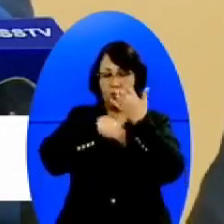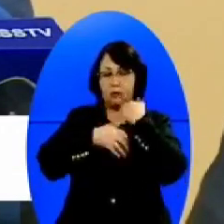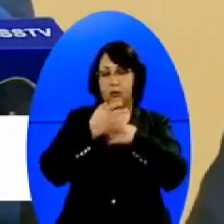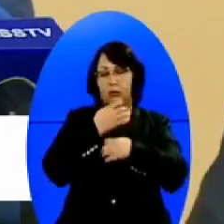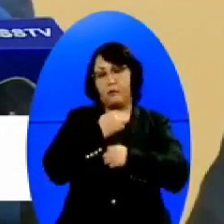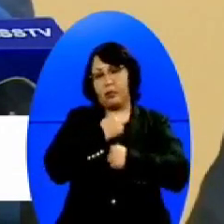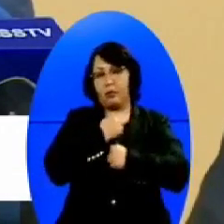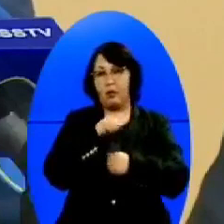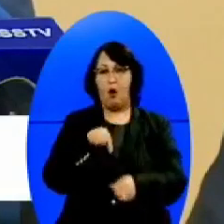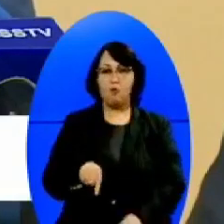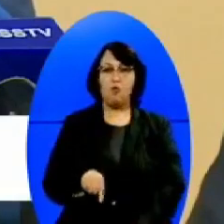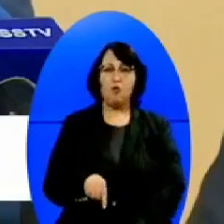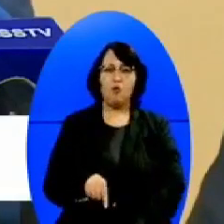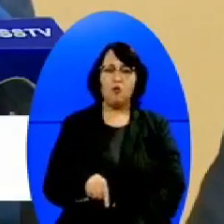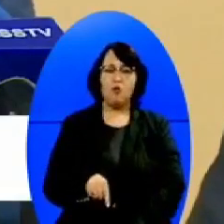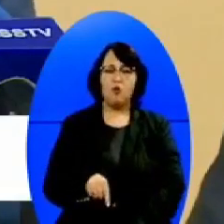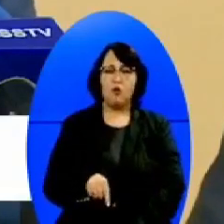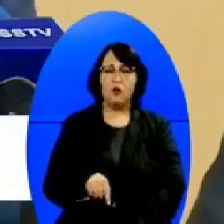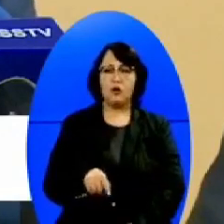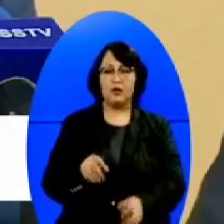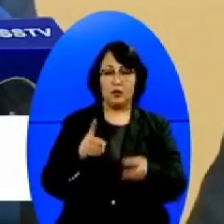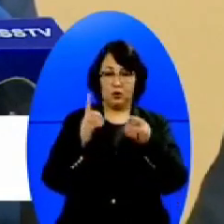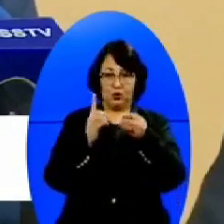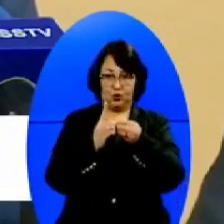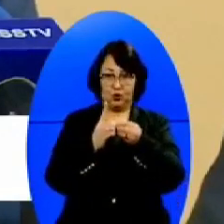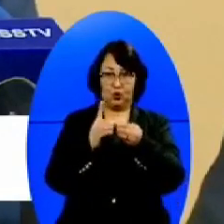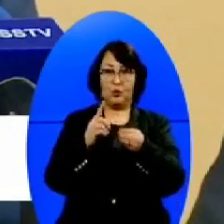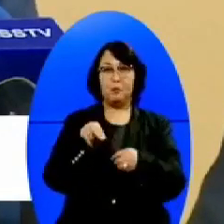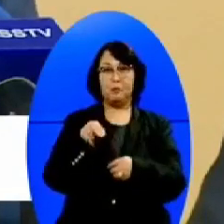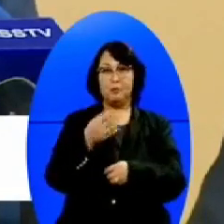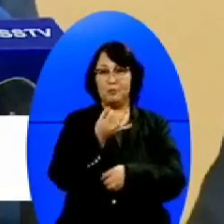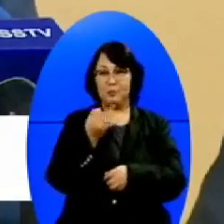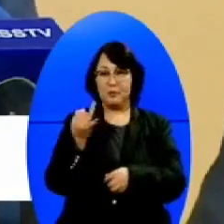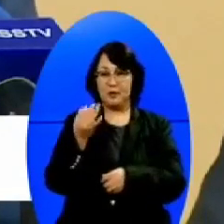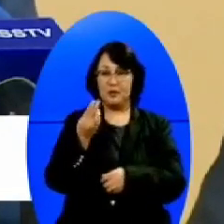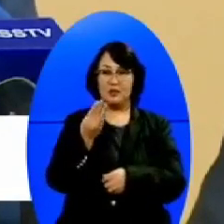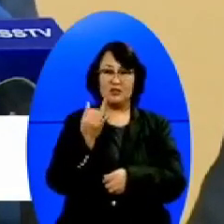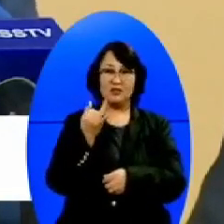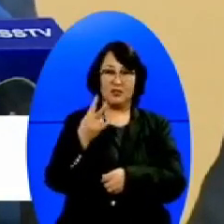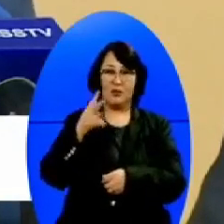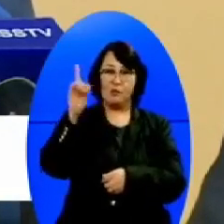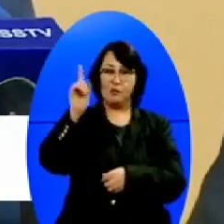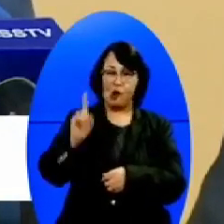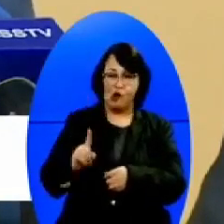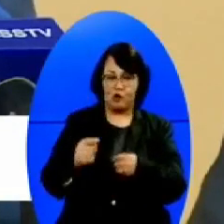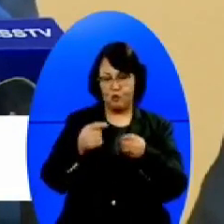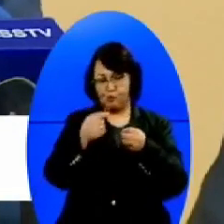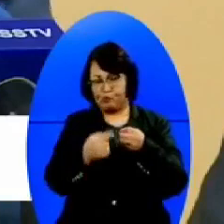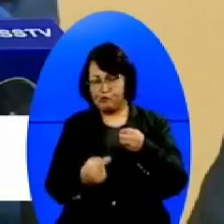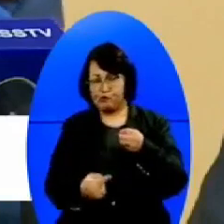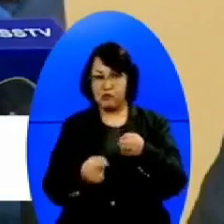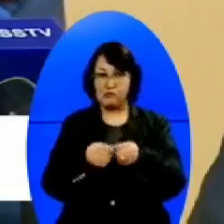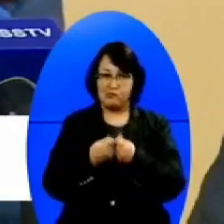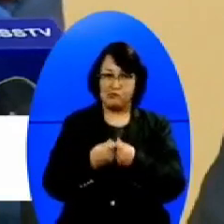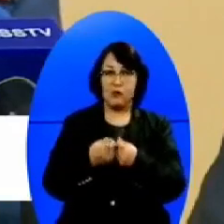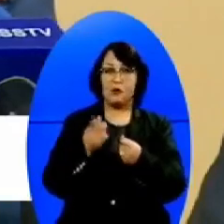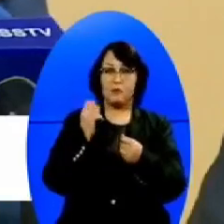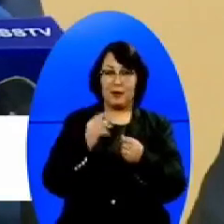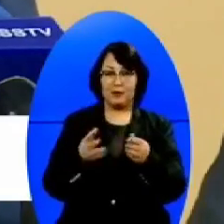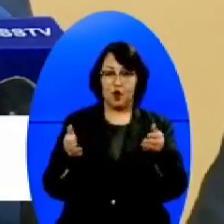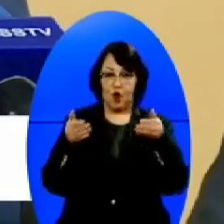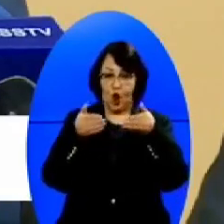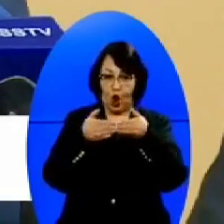битүүмжлэлийг одоо хангаагүй ийм байдал байна. За мөн одоо зуух яндангийн холбоос завсартай. Тийм учраас